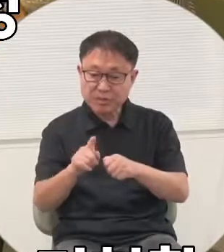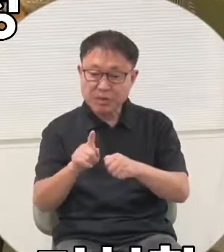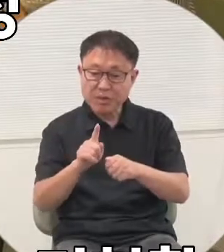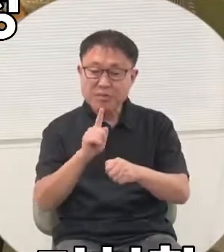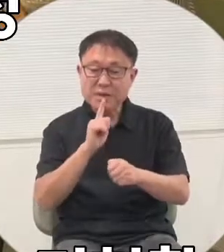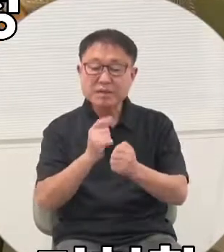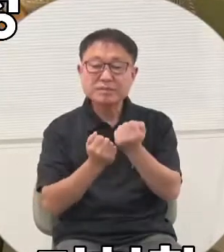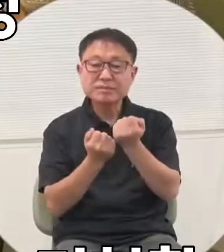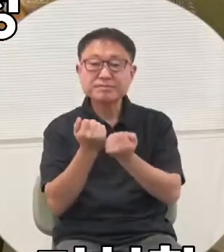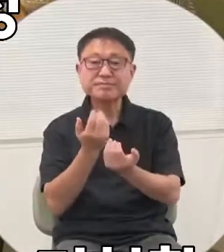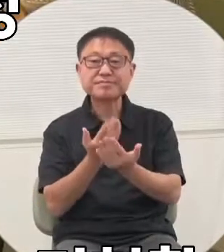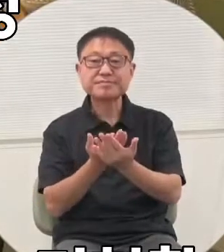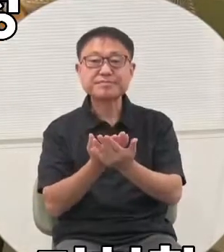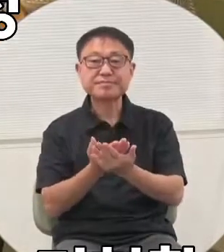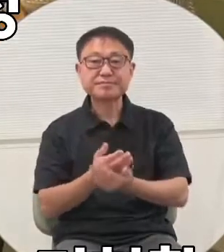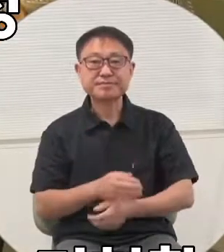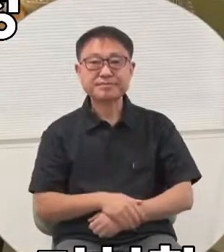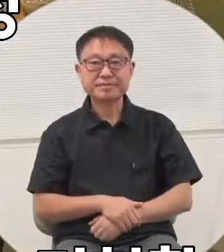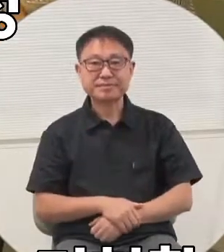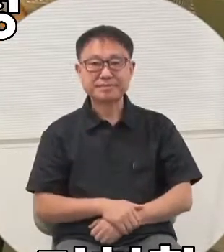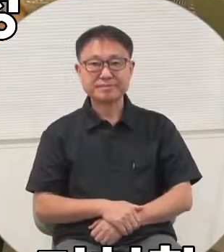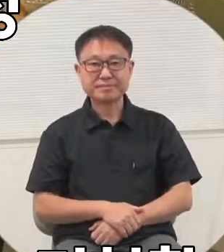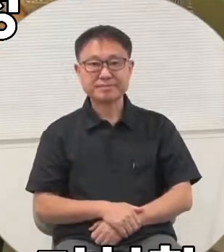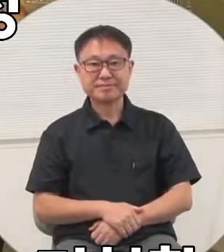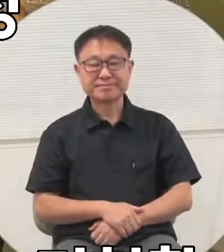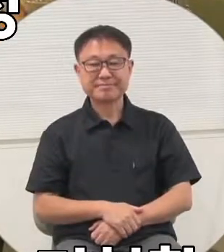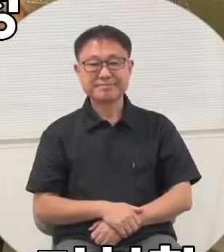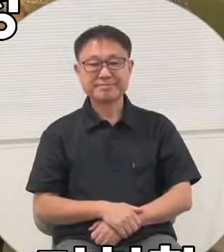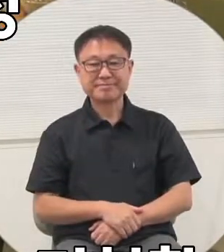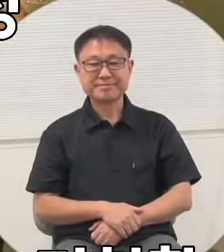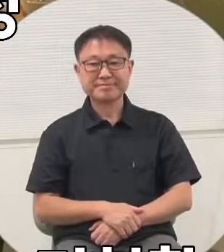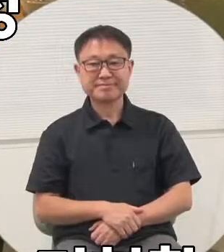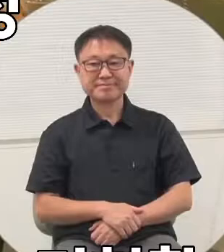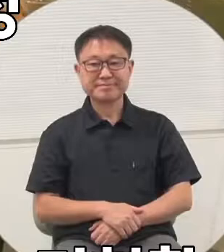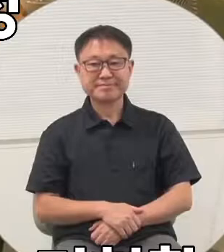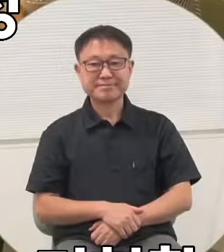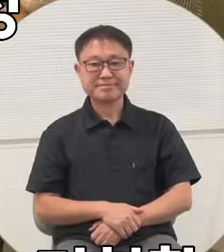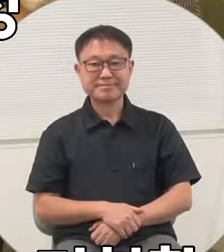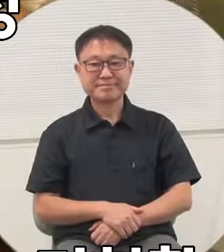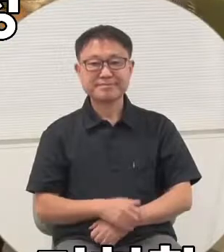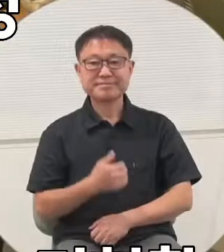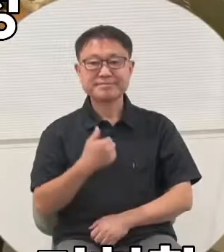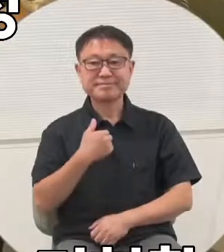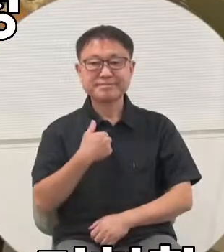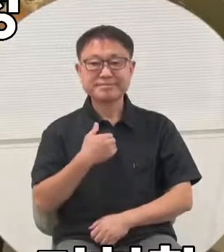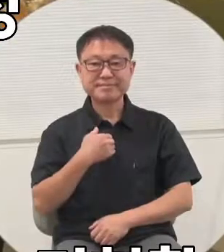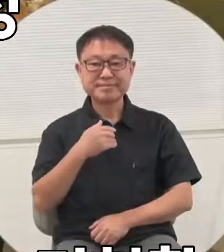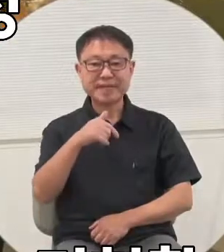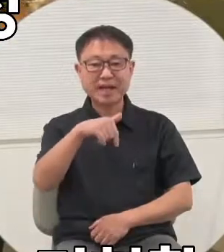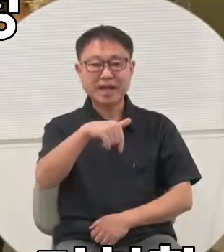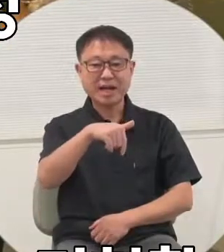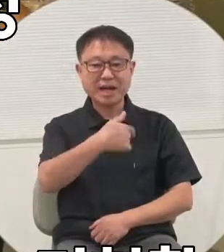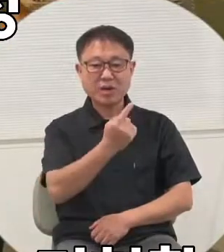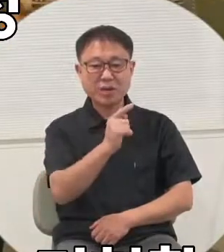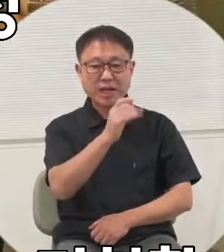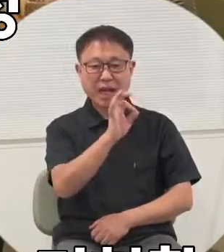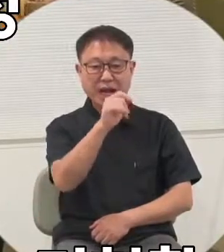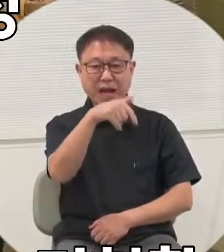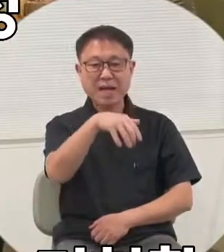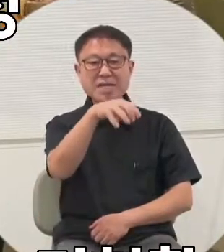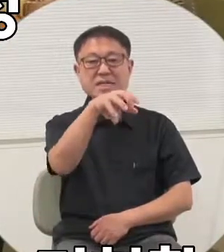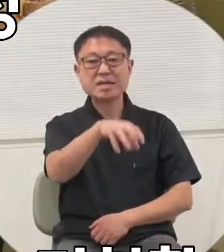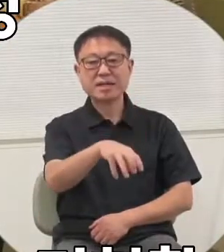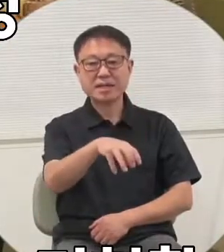아까 설명하신 것보다 조금 더 구체적으로 좀 얘기를 해주시면 좋을 것 같습니다. 저는 관악 지역에서 한 뭐